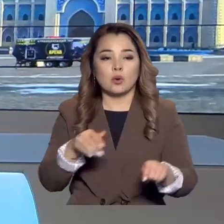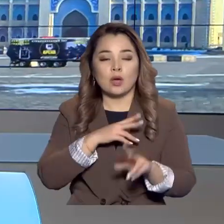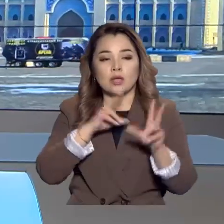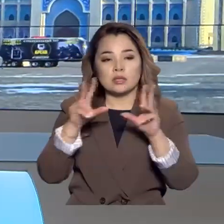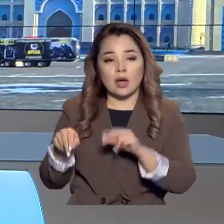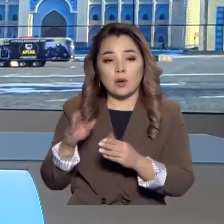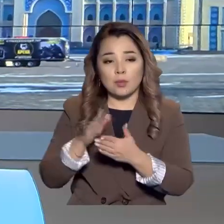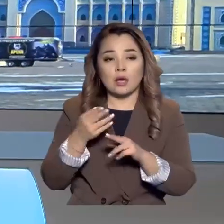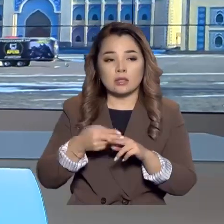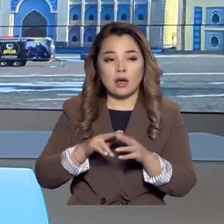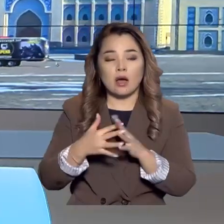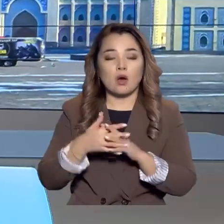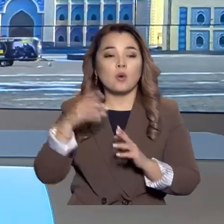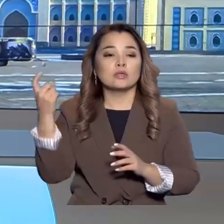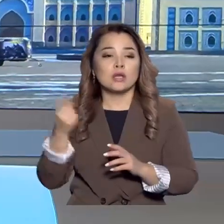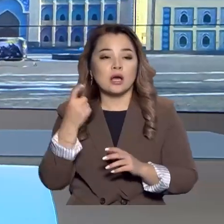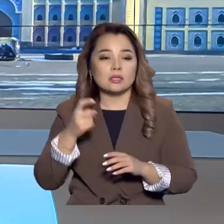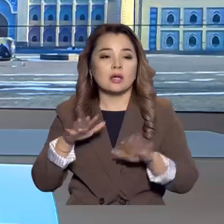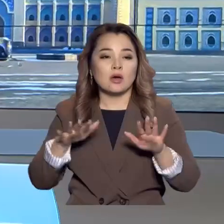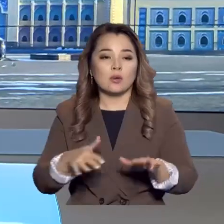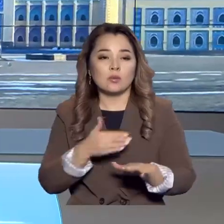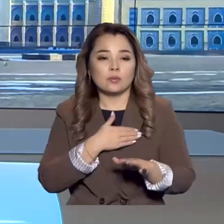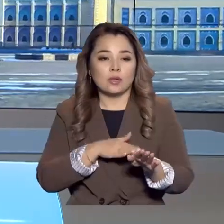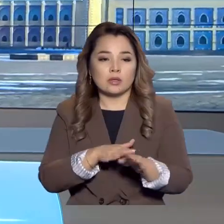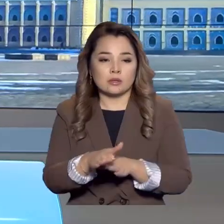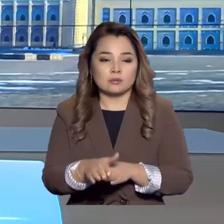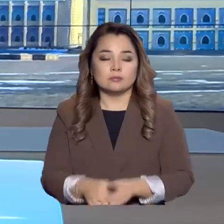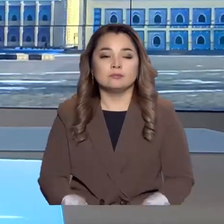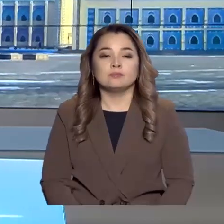Олардың көпшілігі ауыл шаруашылығы саласында болмақ.